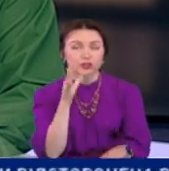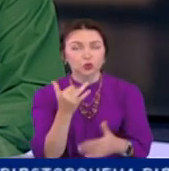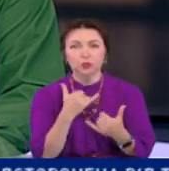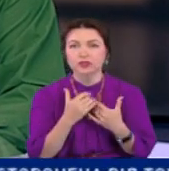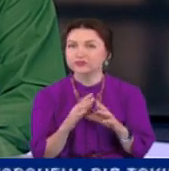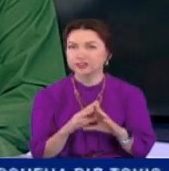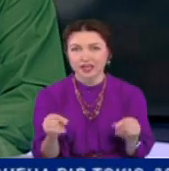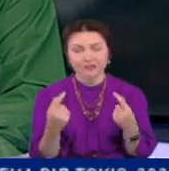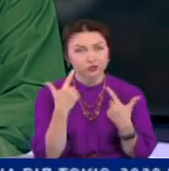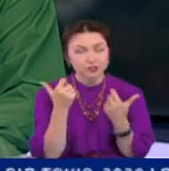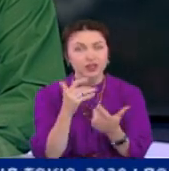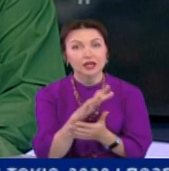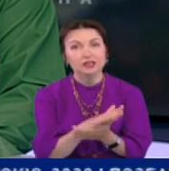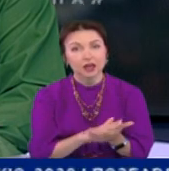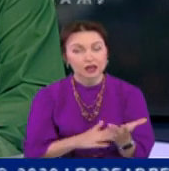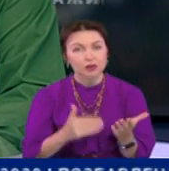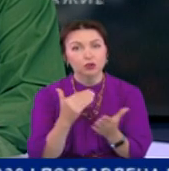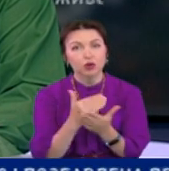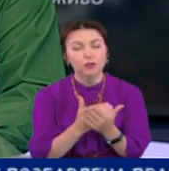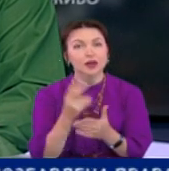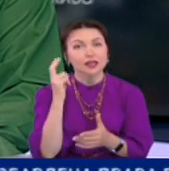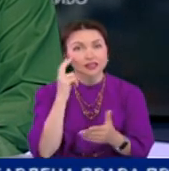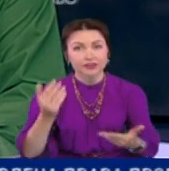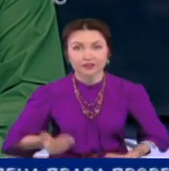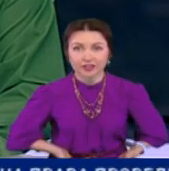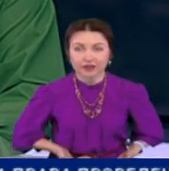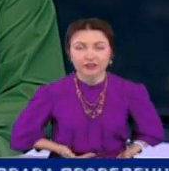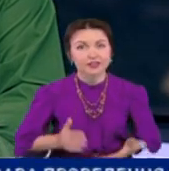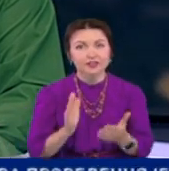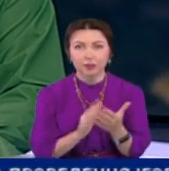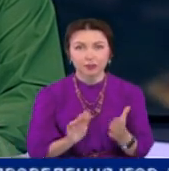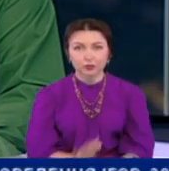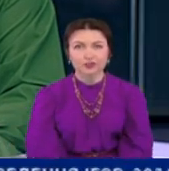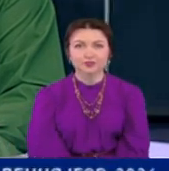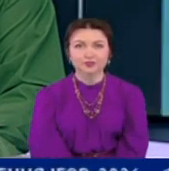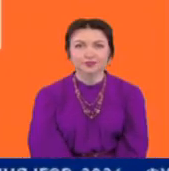Далі прямий ефір продовжить програма «Київ Лайв» з Олександром Даниленком. Не пропустіть!